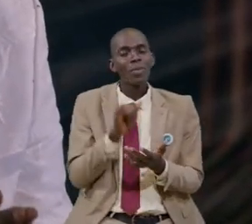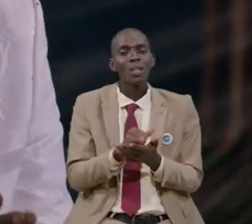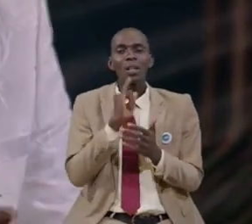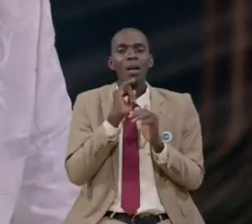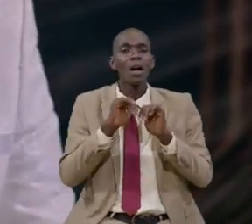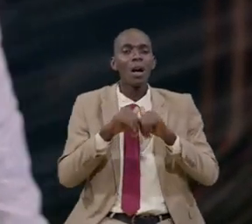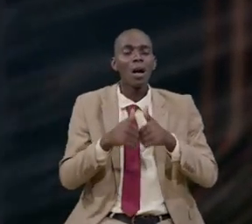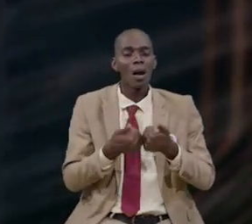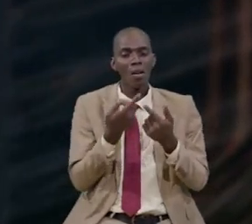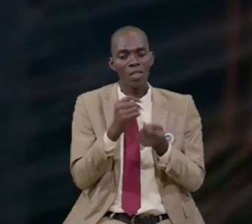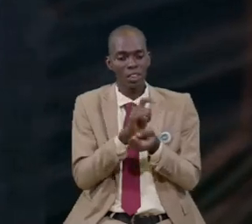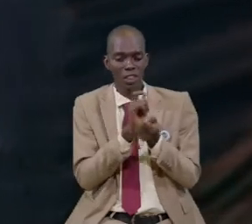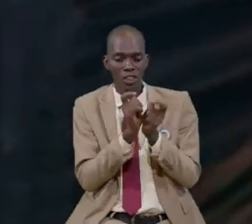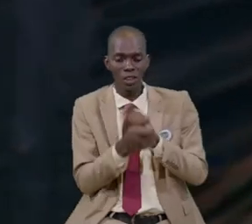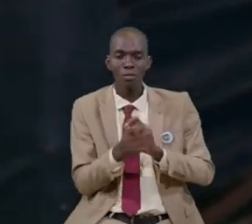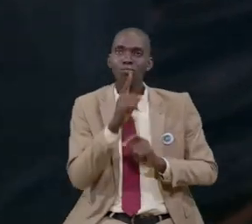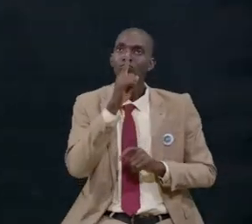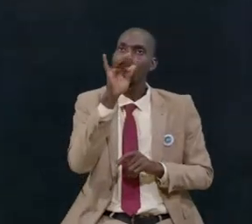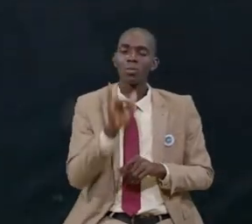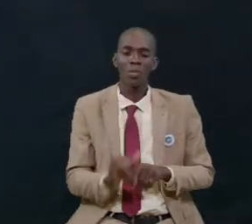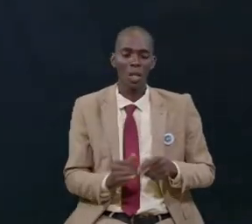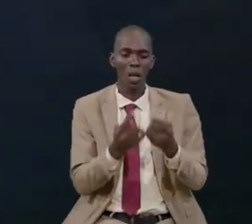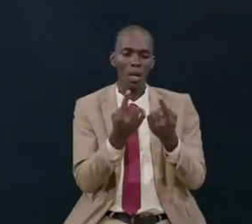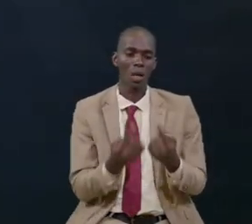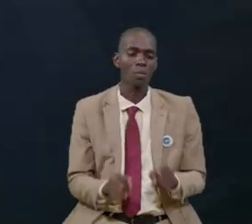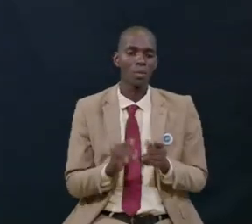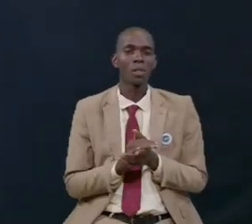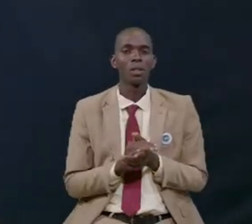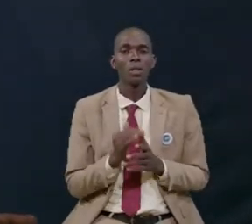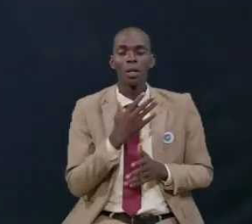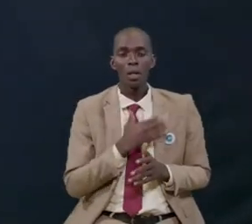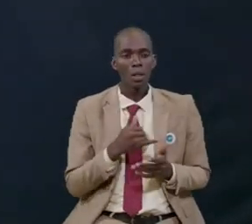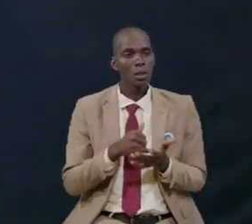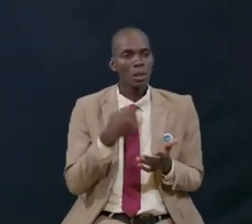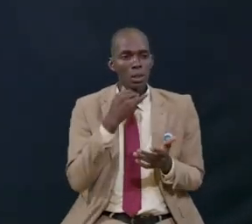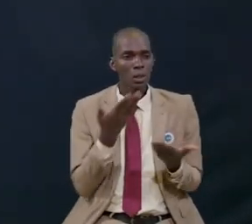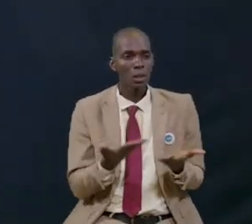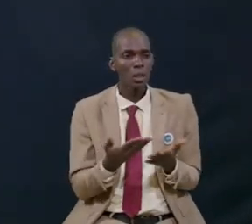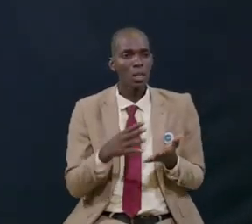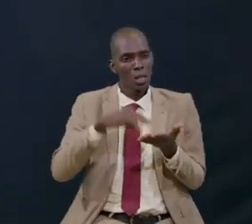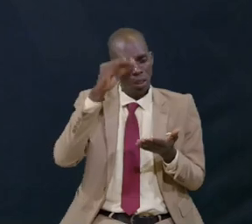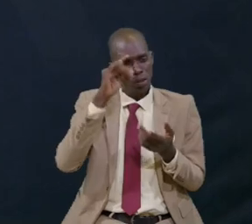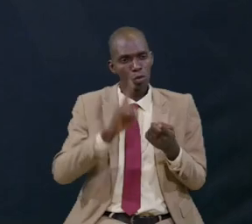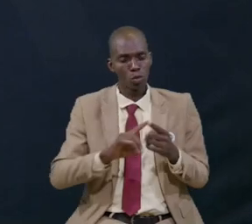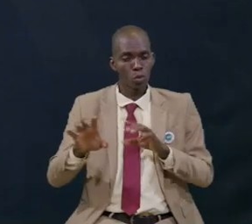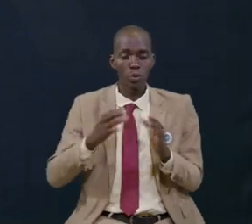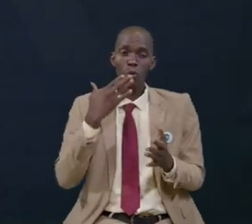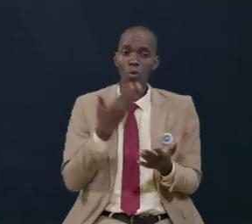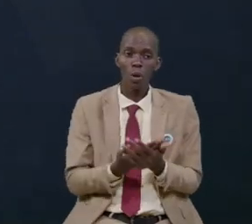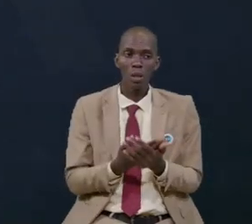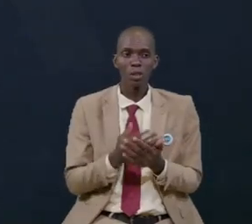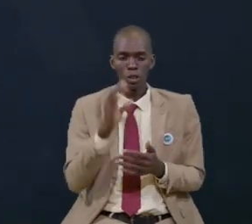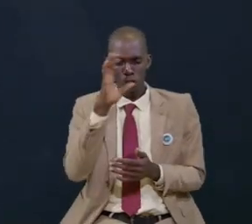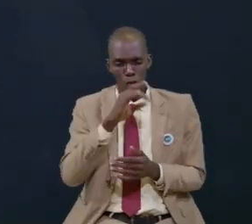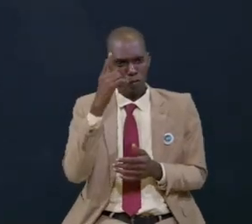c'est ainsi que le changement survient. Alors apprenez à faire le bien, recherchez la